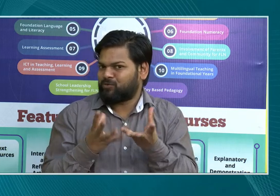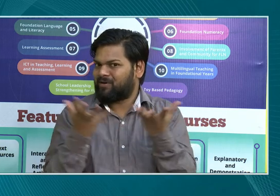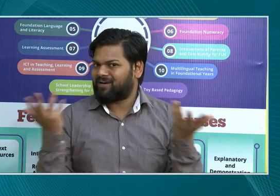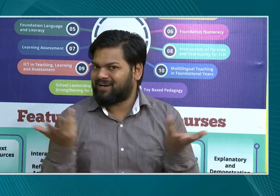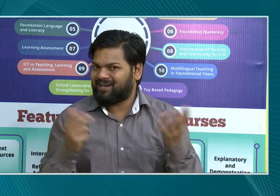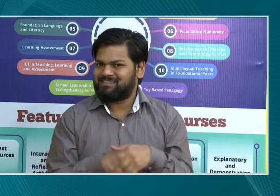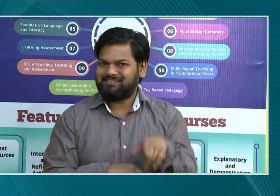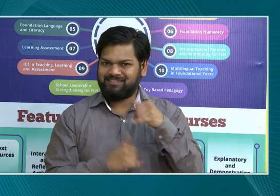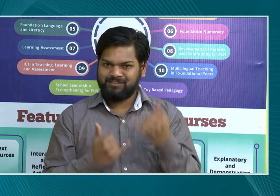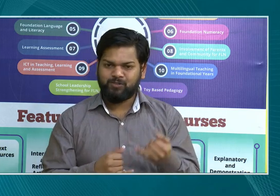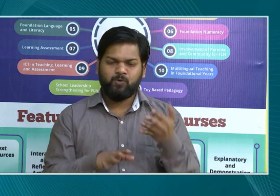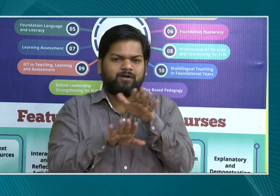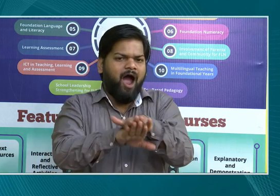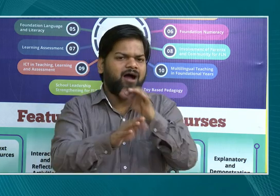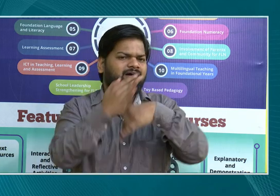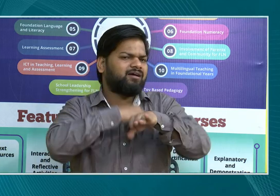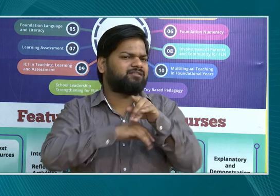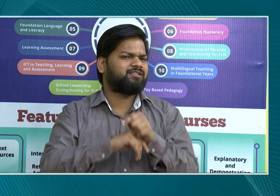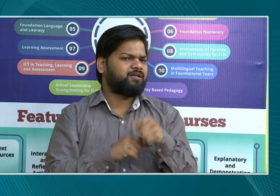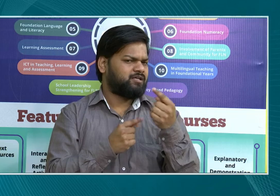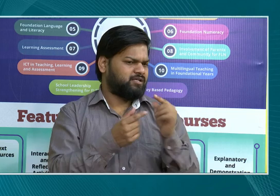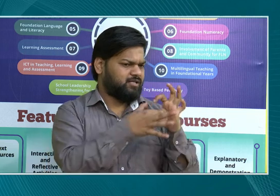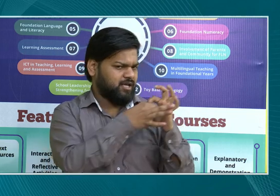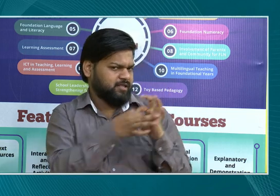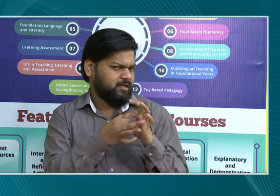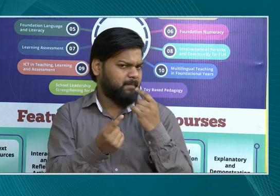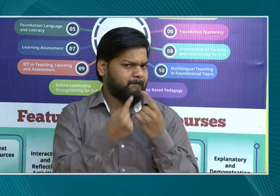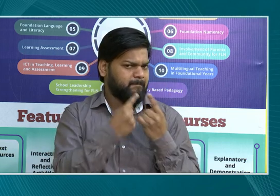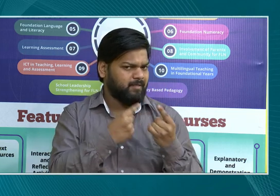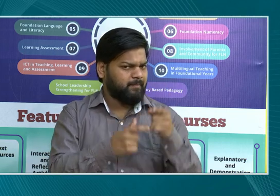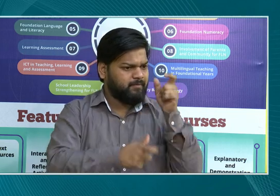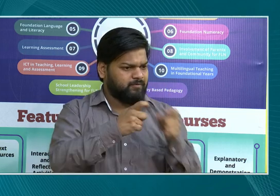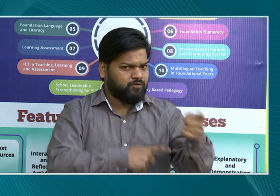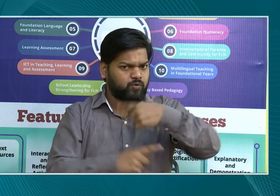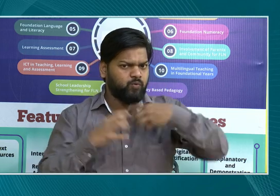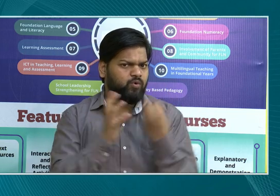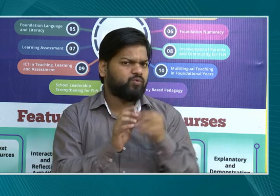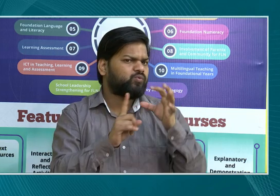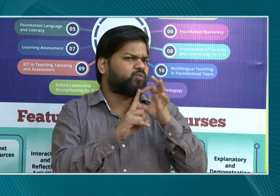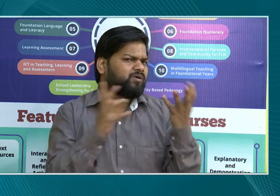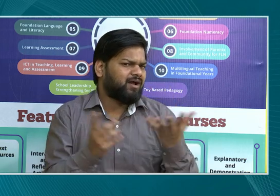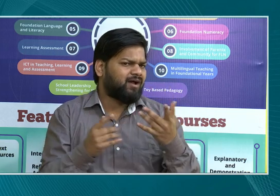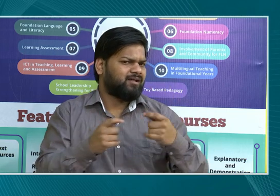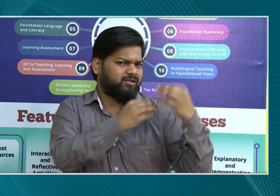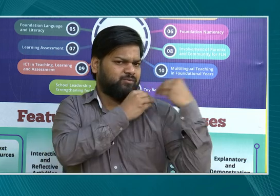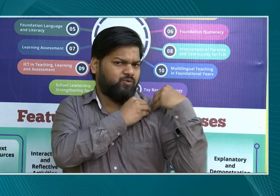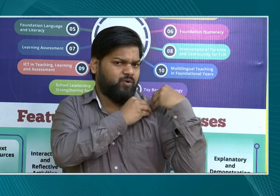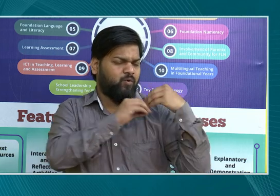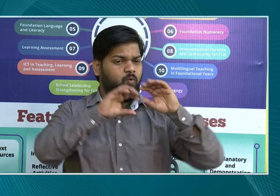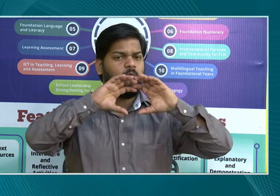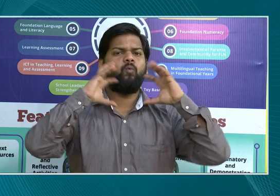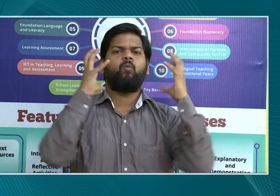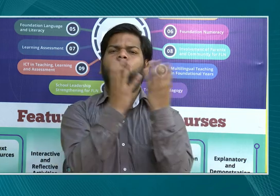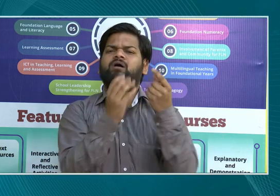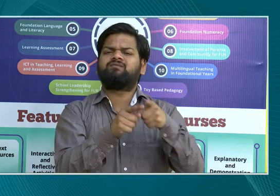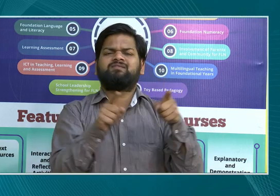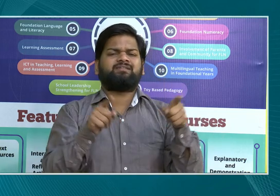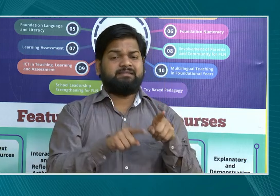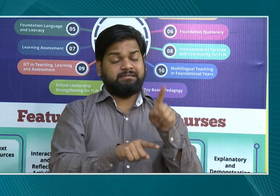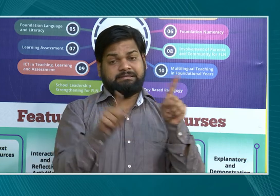बात होती है तो जाहिर सी बात है की हम उसमें वही कम करने आते हैं यानी आ जैसे हमने कहा की वर्ल्ड इस वन फैमिली हम सब एक ही साथ हैं